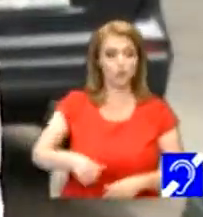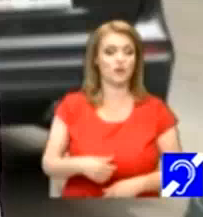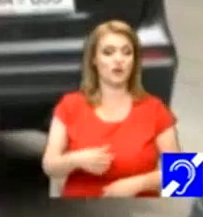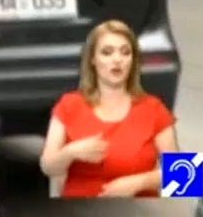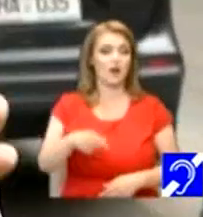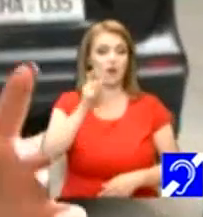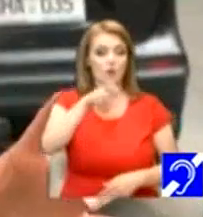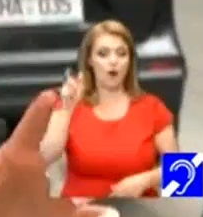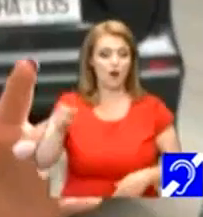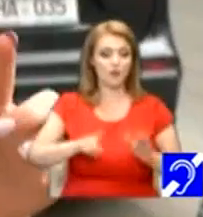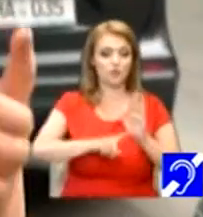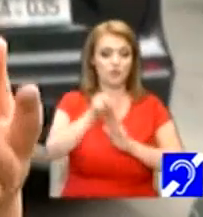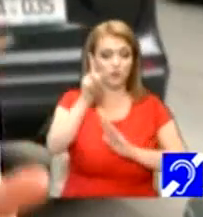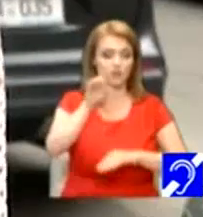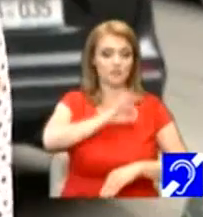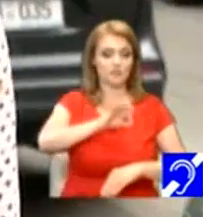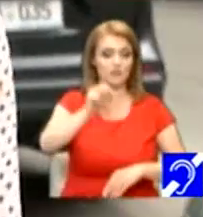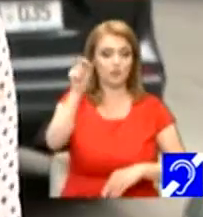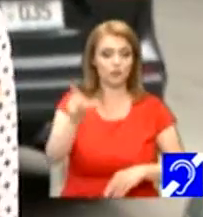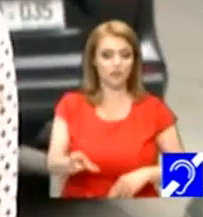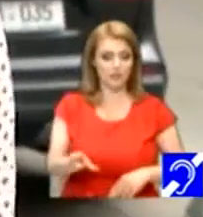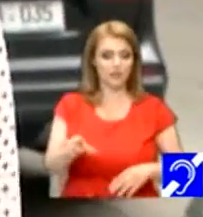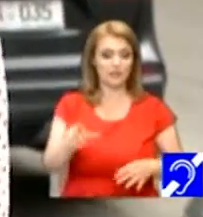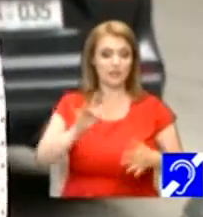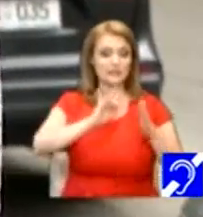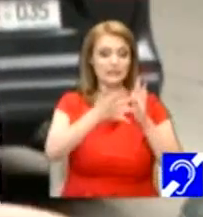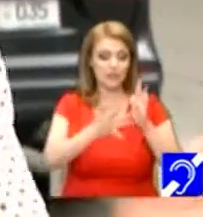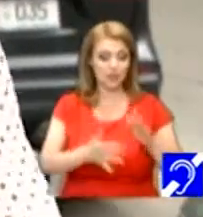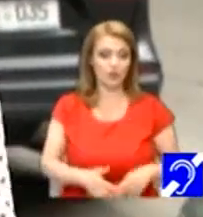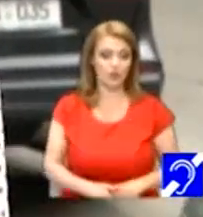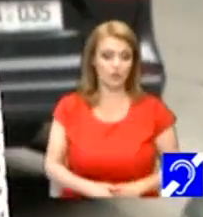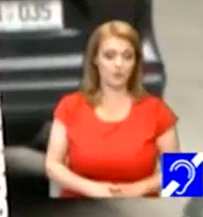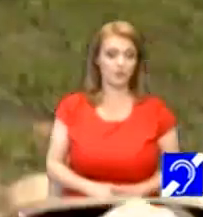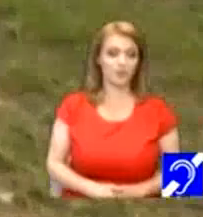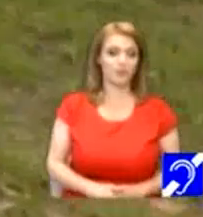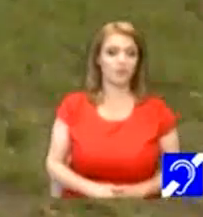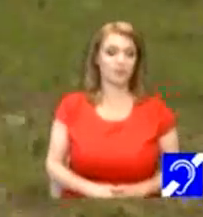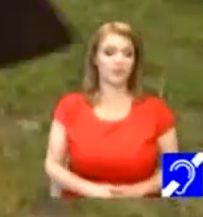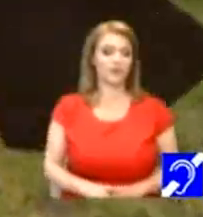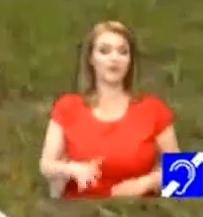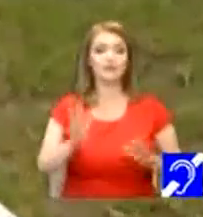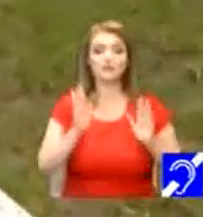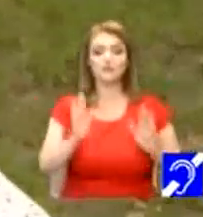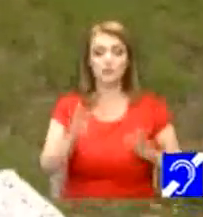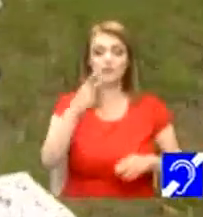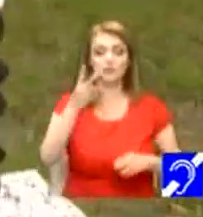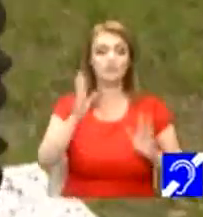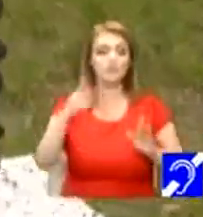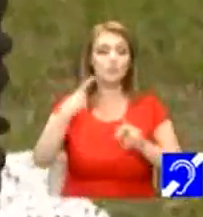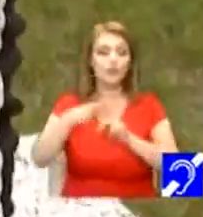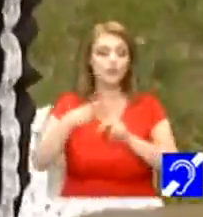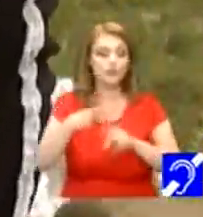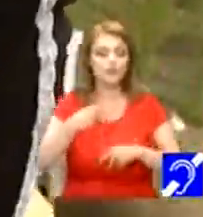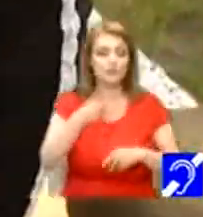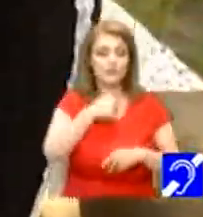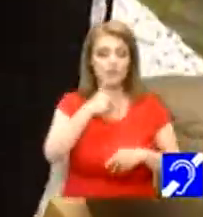folosească sticle de astea, nu de plastic, ci o sticlă cu apă, ți-ai cumpărat și o ai înainte. Trebuie doar să vezi pozitiv și să încerci la tine să